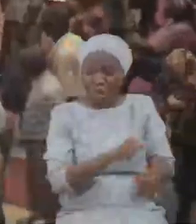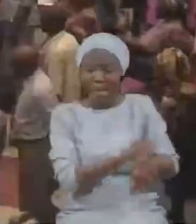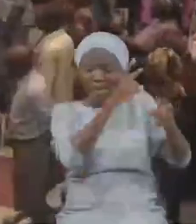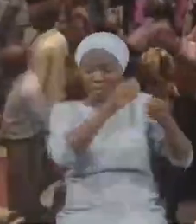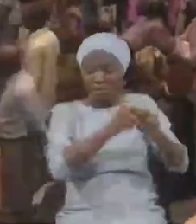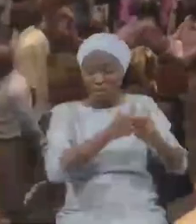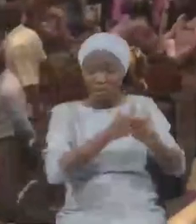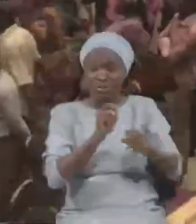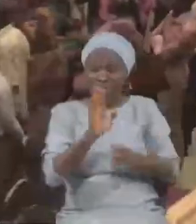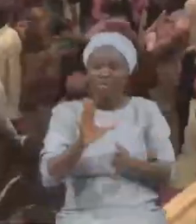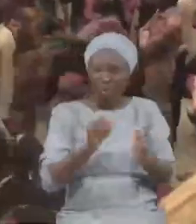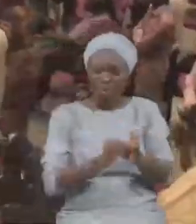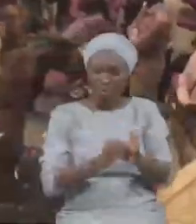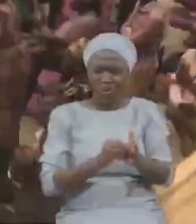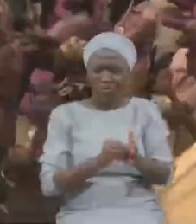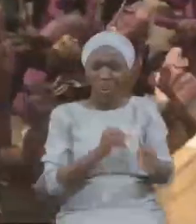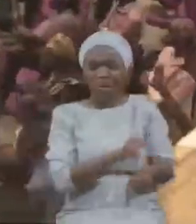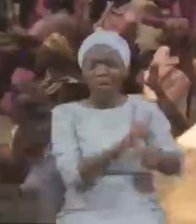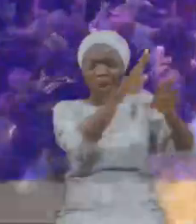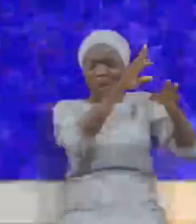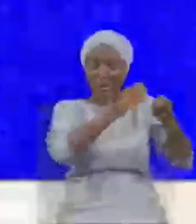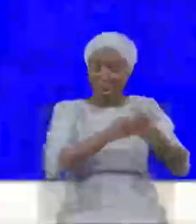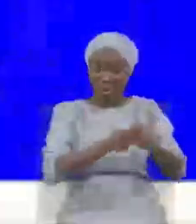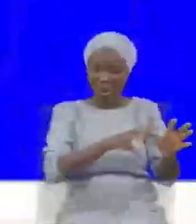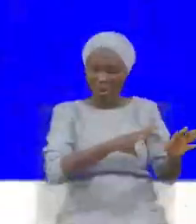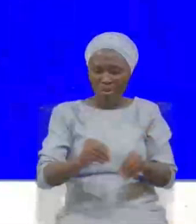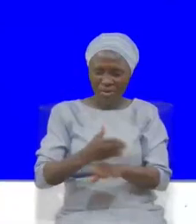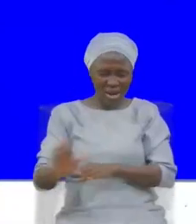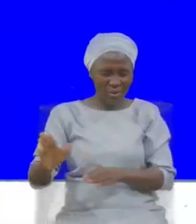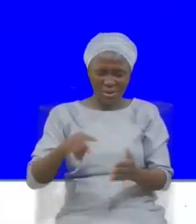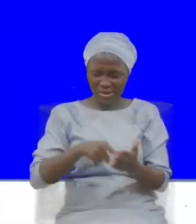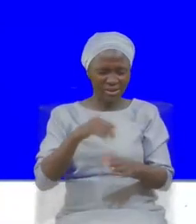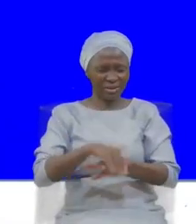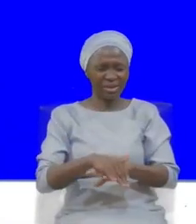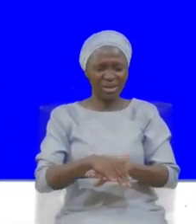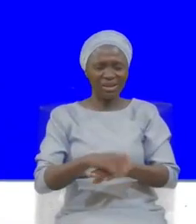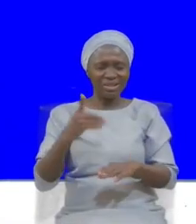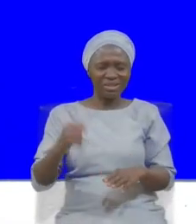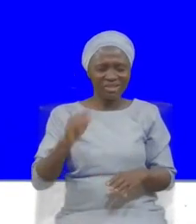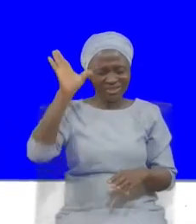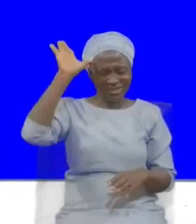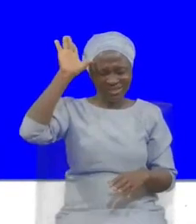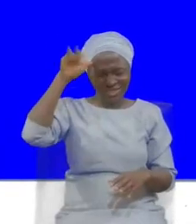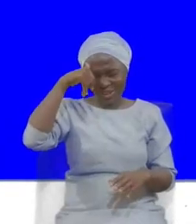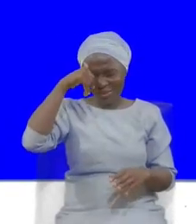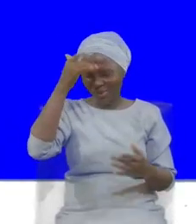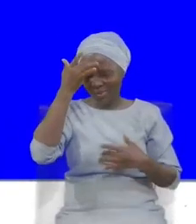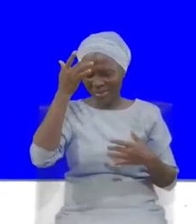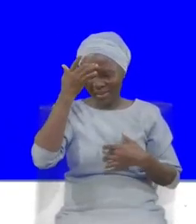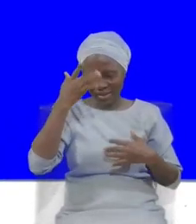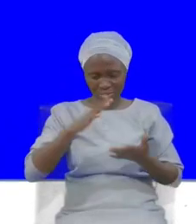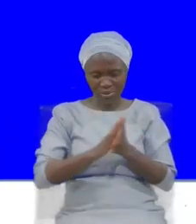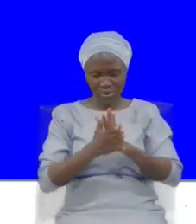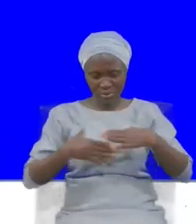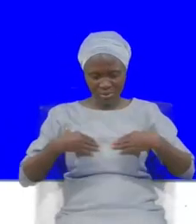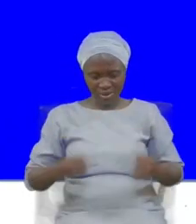montagne se déplace ce soir. Les maladies incurables sont